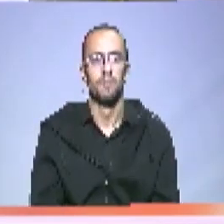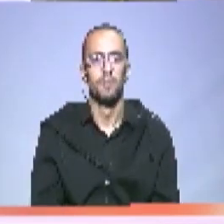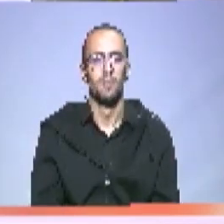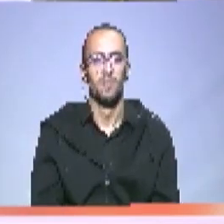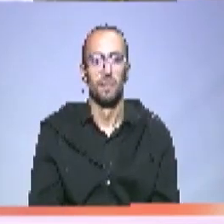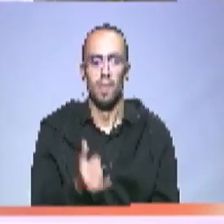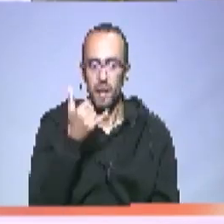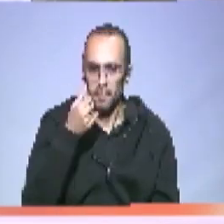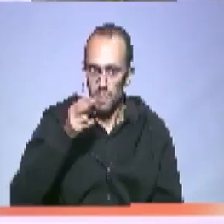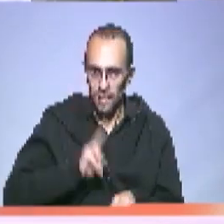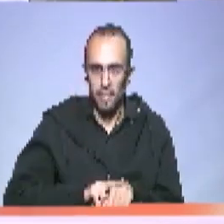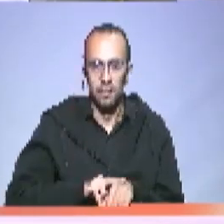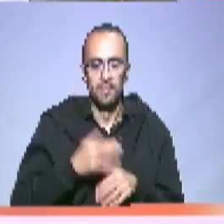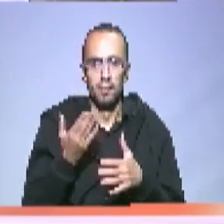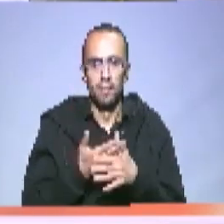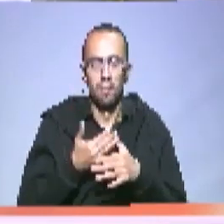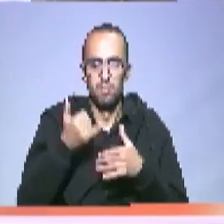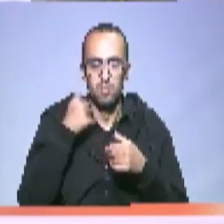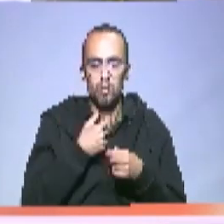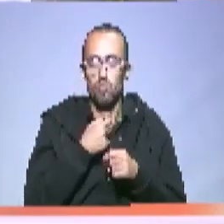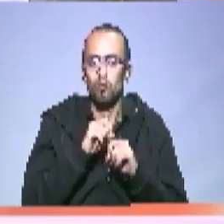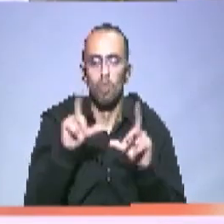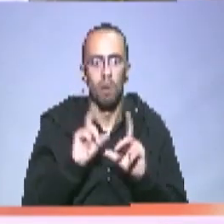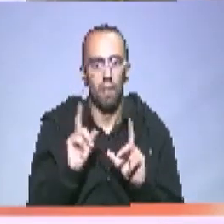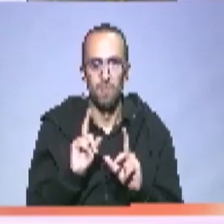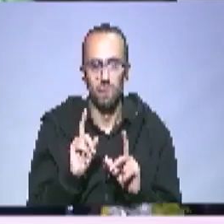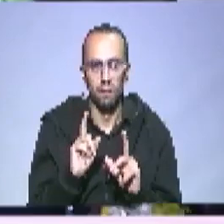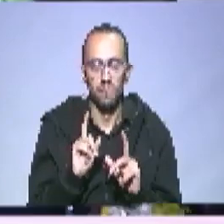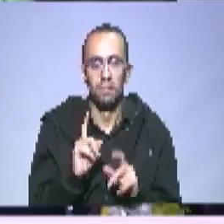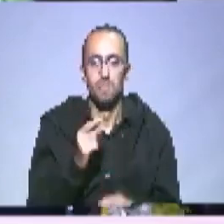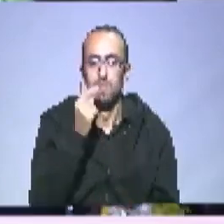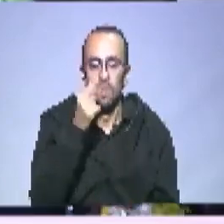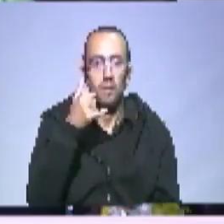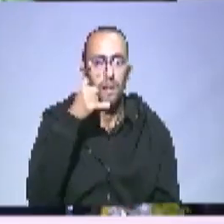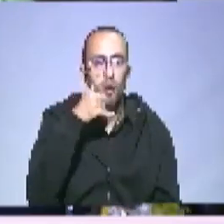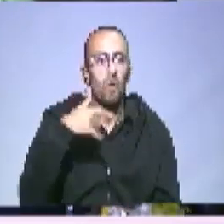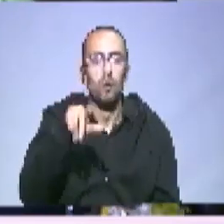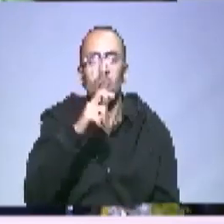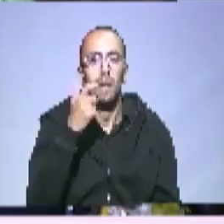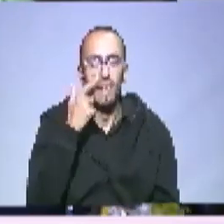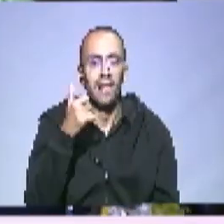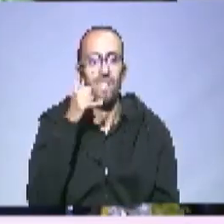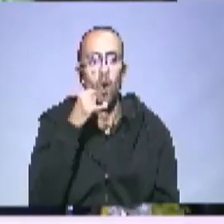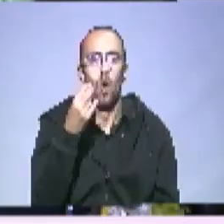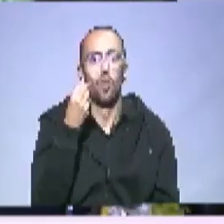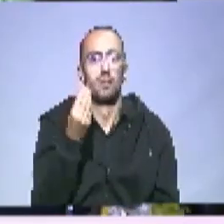كلمينا مرة تانية أستاذة مريم لأن الصوت مش واضح. نظبط التليفون يا جماعة،